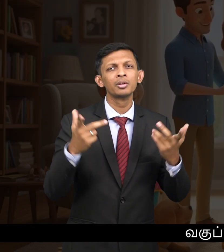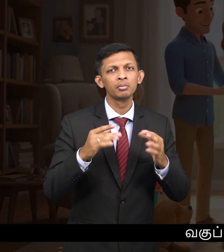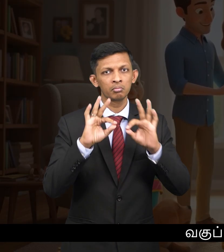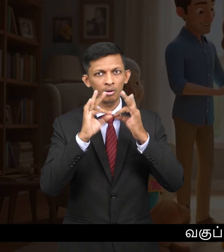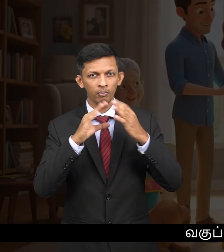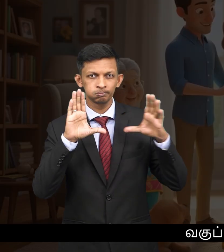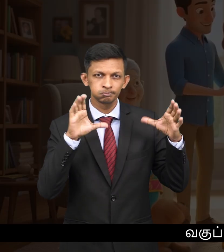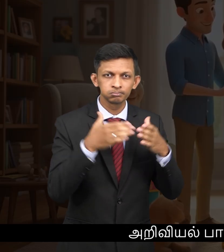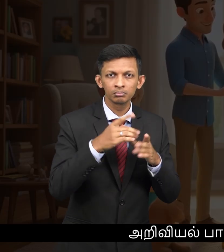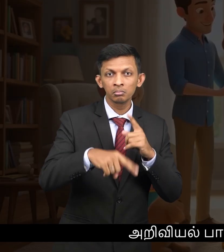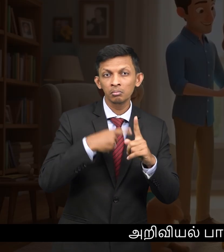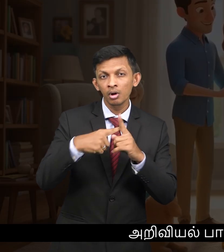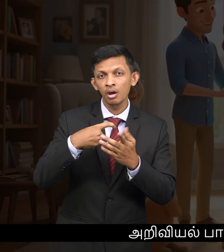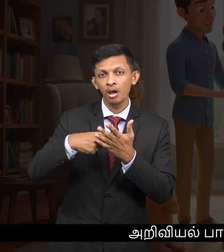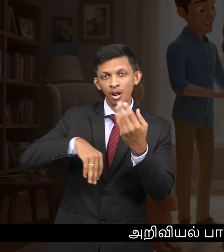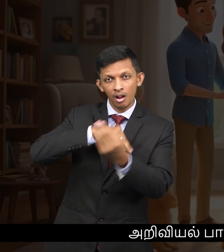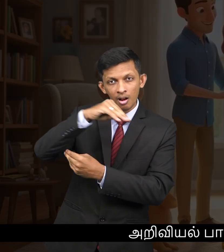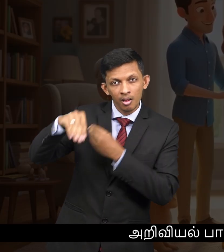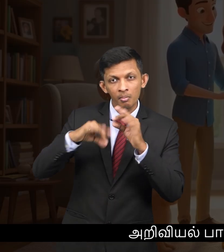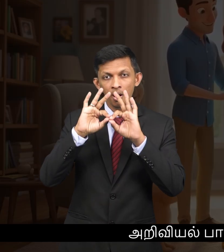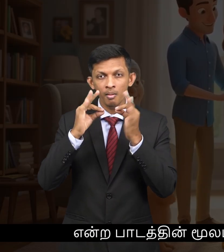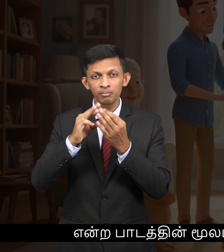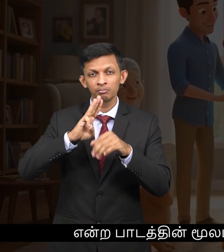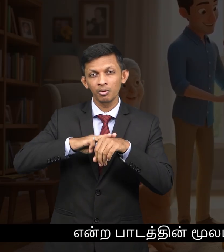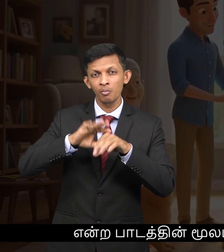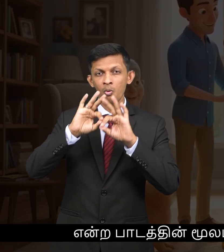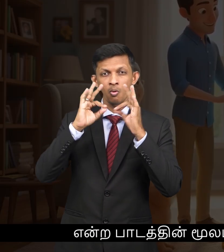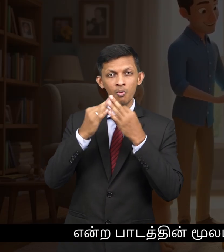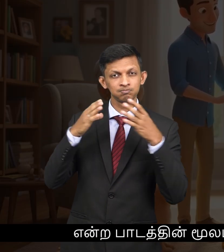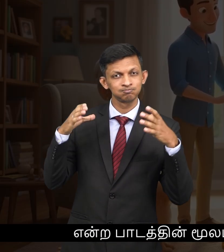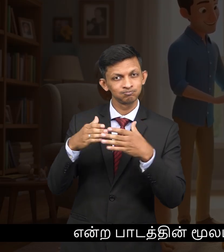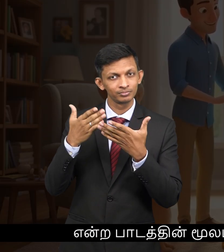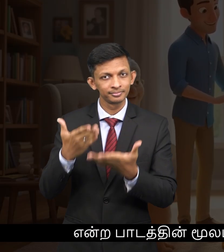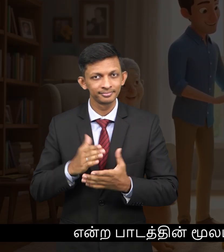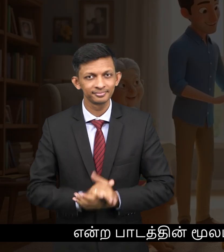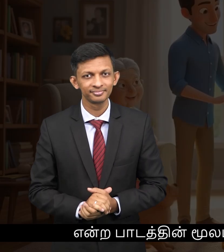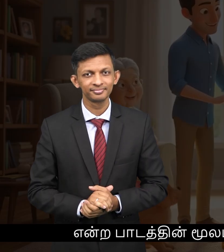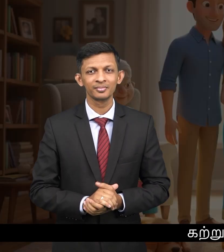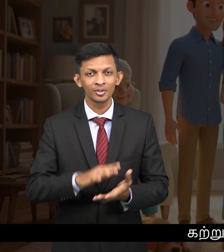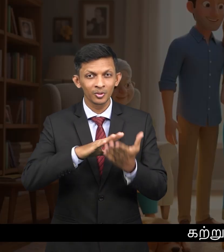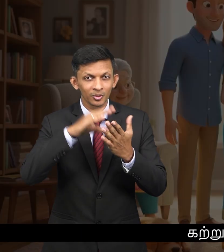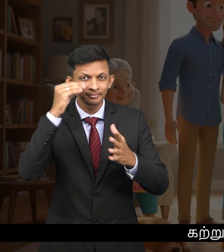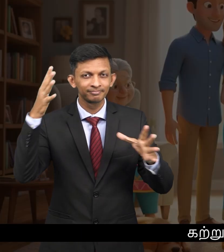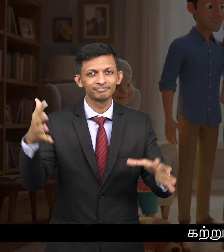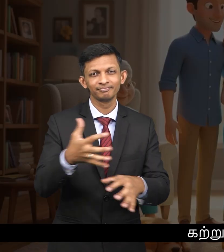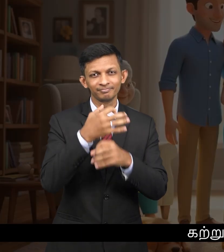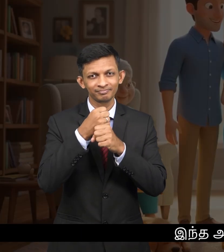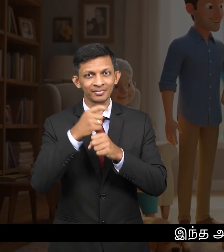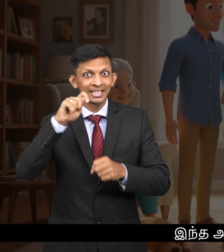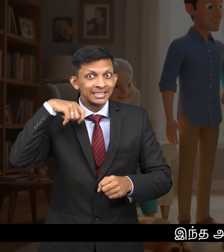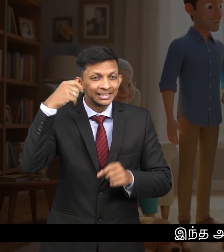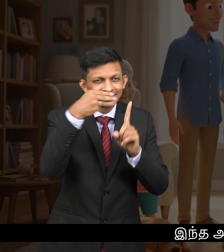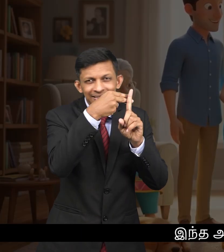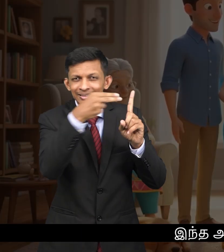4 சுற்றுச்சூழல் அறிவியல் பாடத்தில் உள்ள குடும்பம் என்ற பாடத்தின் மூலம் கற்றுக்கொள்ள போகிறோம். கற்றுக்கொள்வீர்கள்.